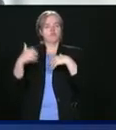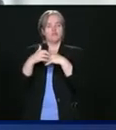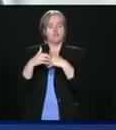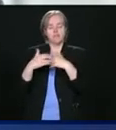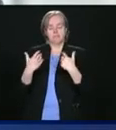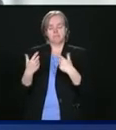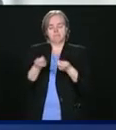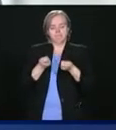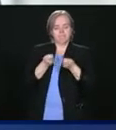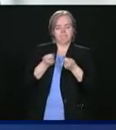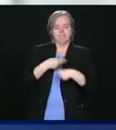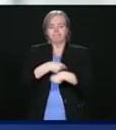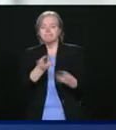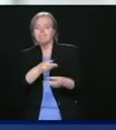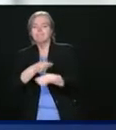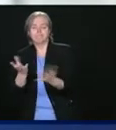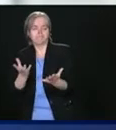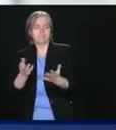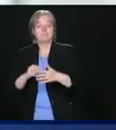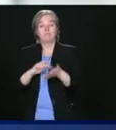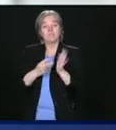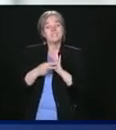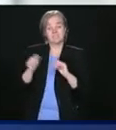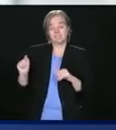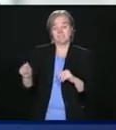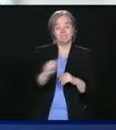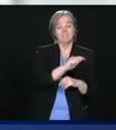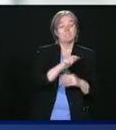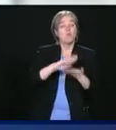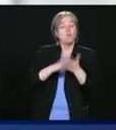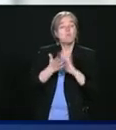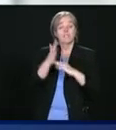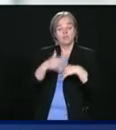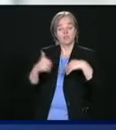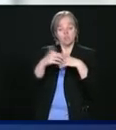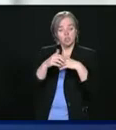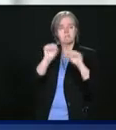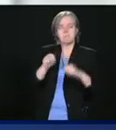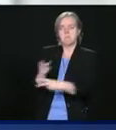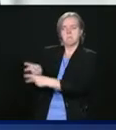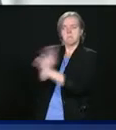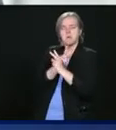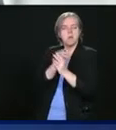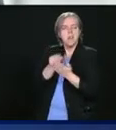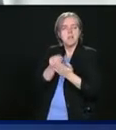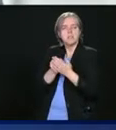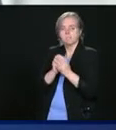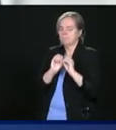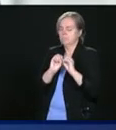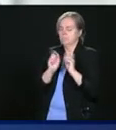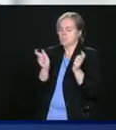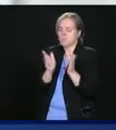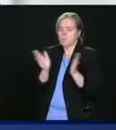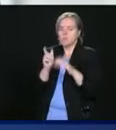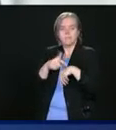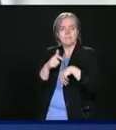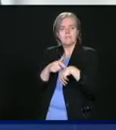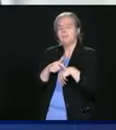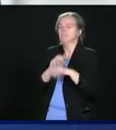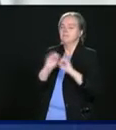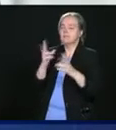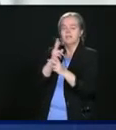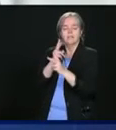sociétés autochtones. Cela va permettre aux entreprises autochtones d'accéder à des prêts sans intérêt de court terme et